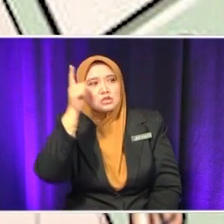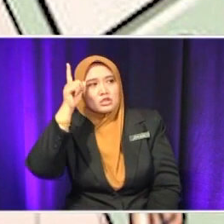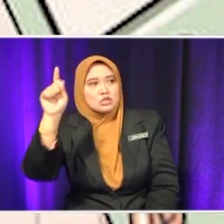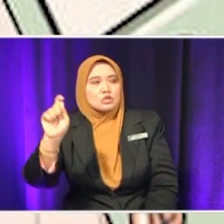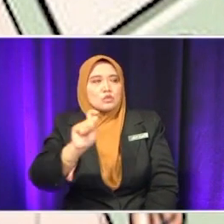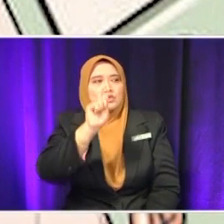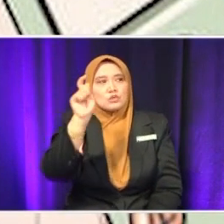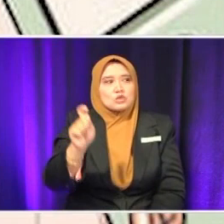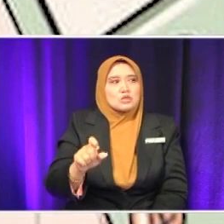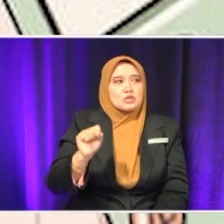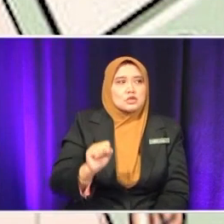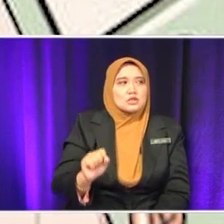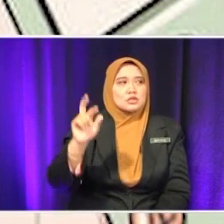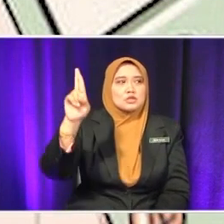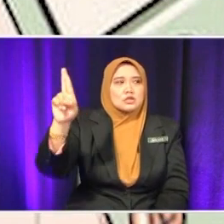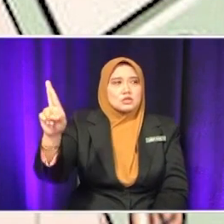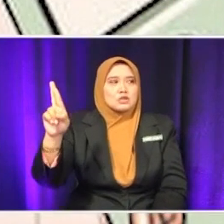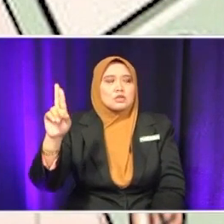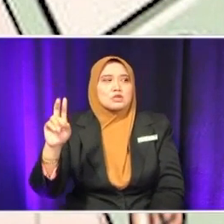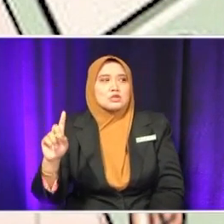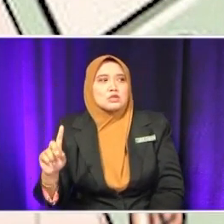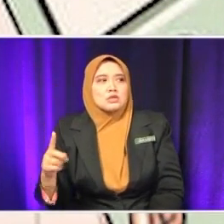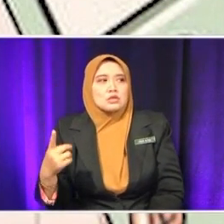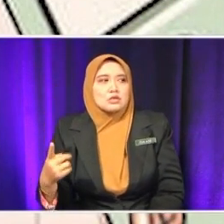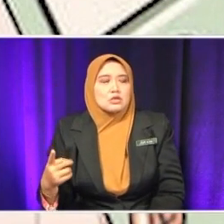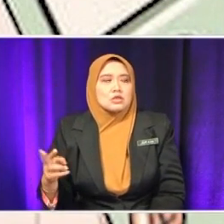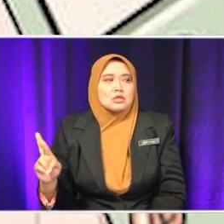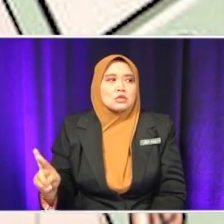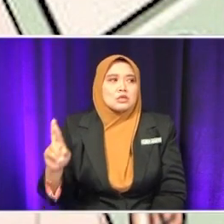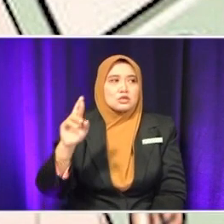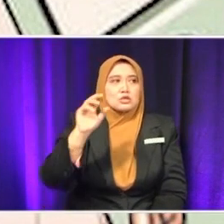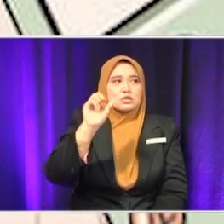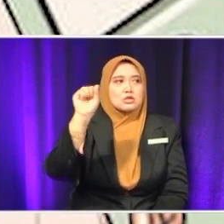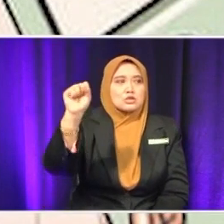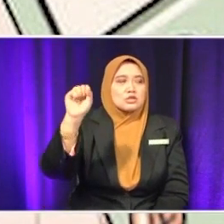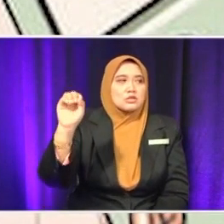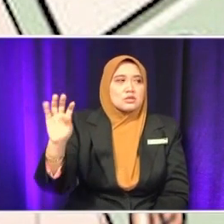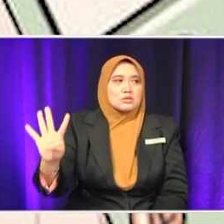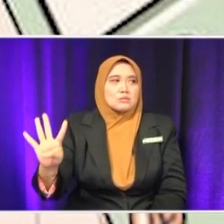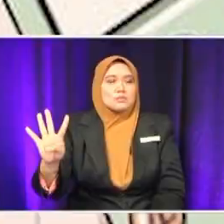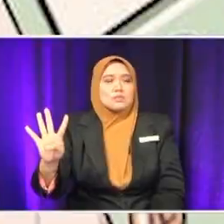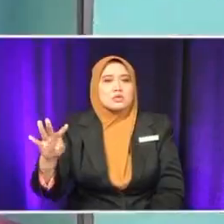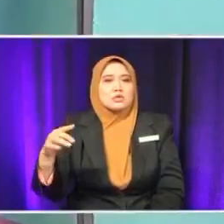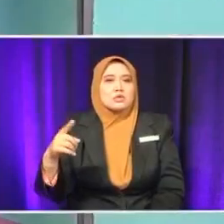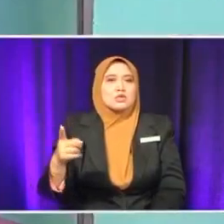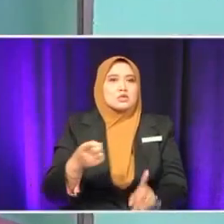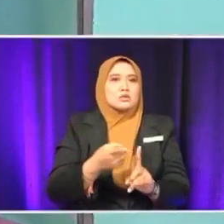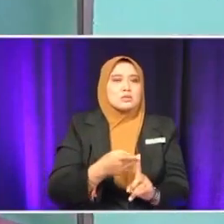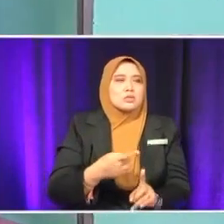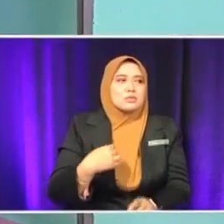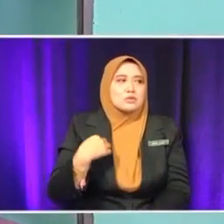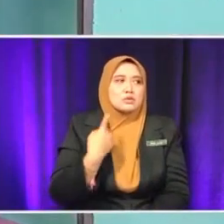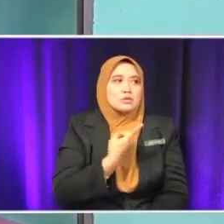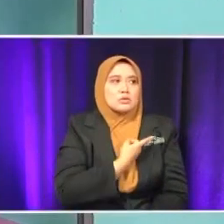pun, kalau S pergi R, dia hanya R pergi S, dia hanya 4 meter. Okey. Tapi dia tak dapat menyentuh